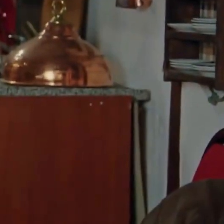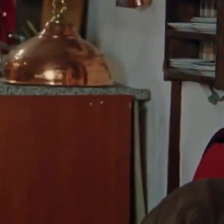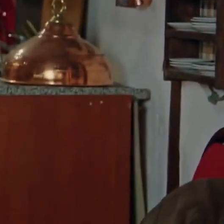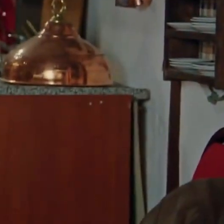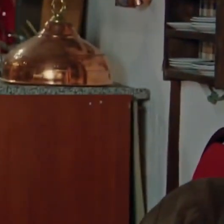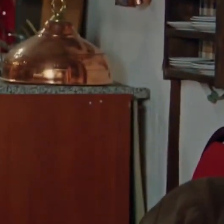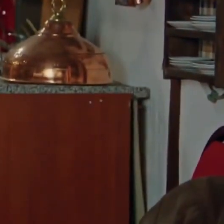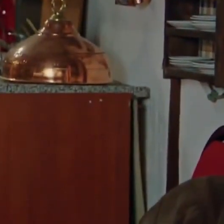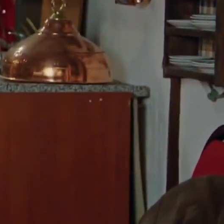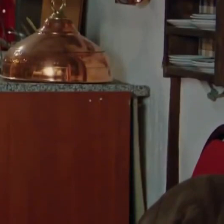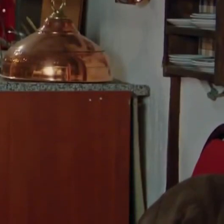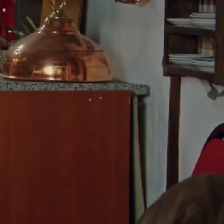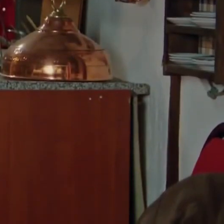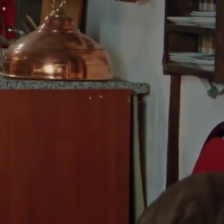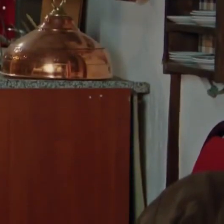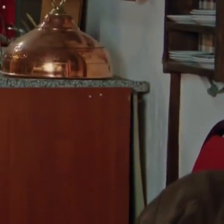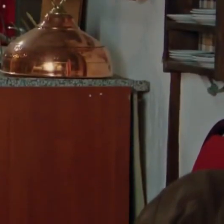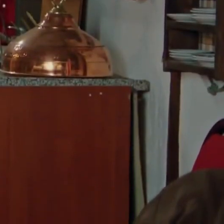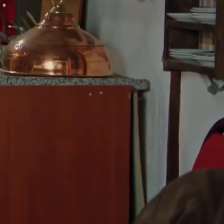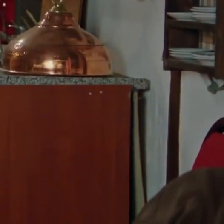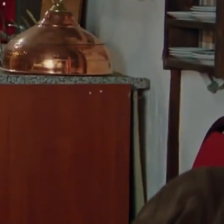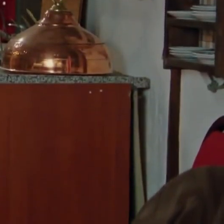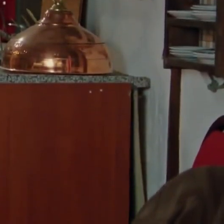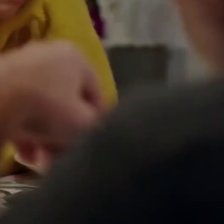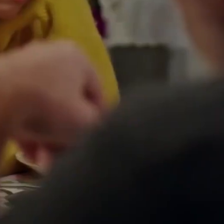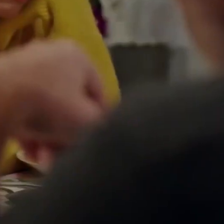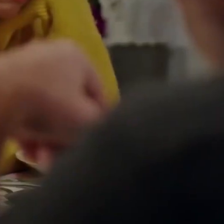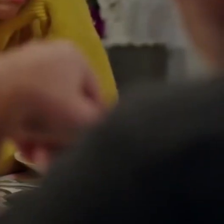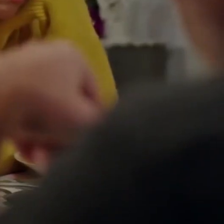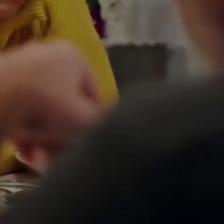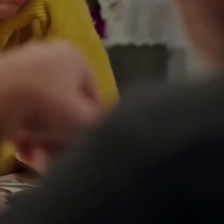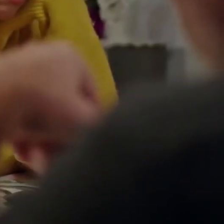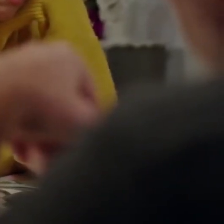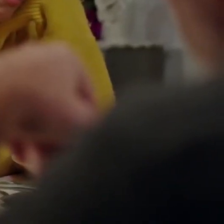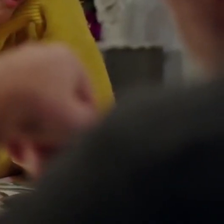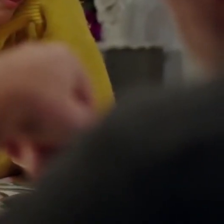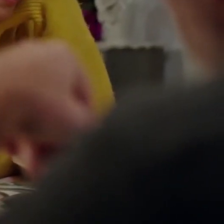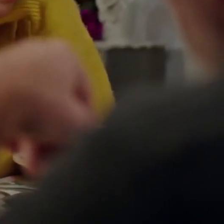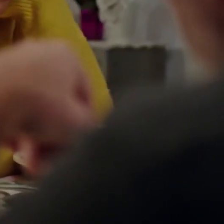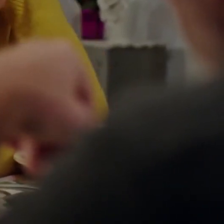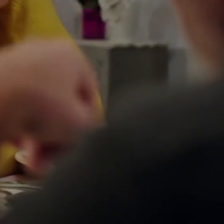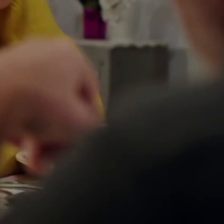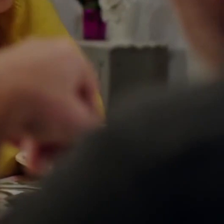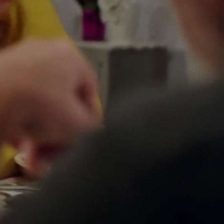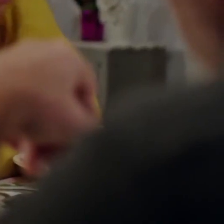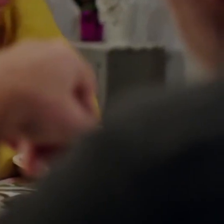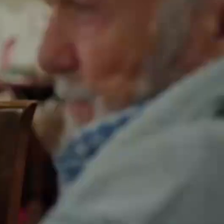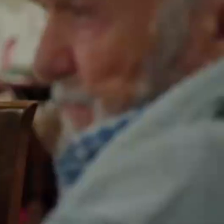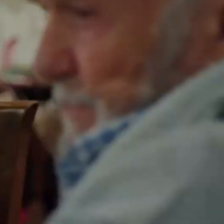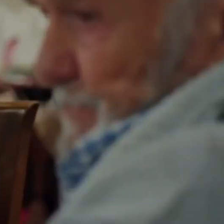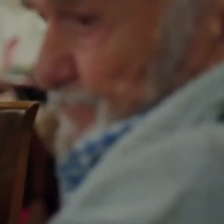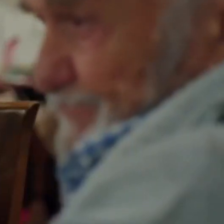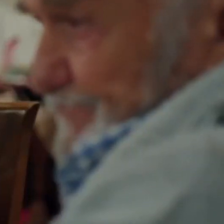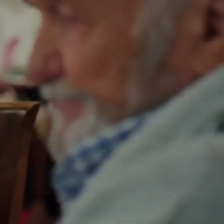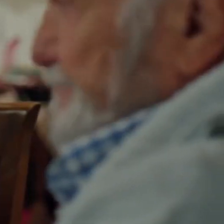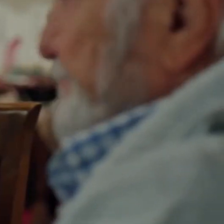Helmut tezgahın arkasına geçti. İbrahim'in evinde yemek masasına geçilmiş ama kimse yemiyor. Kızların gözleri babalarında. İbrahim